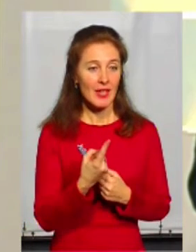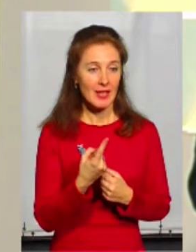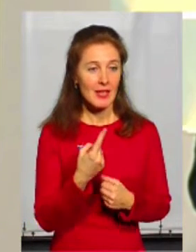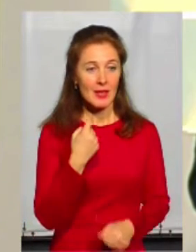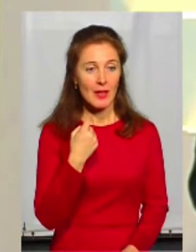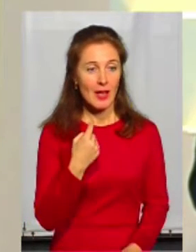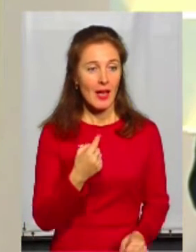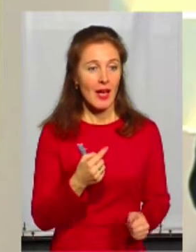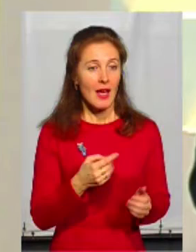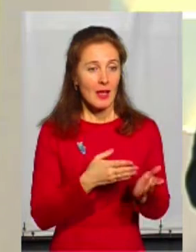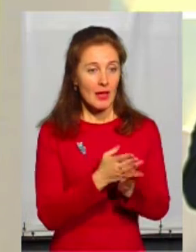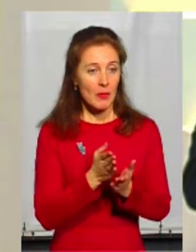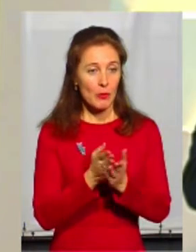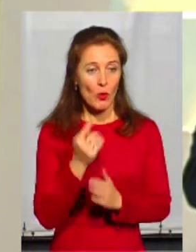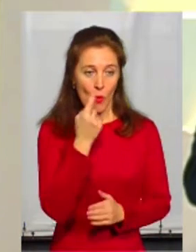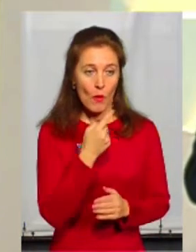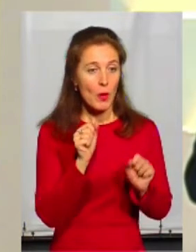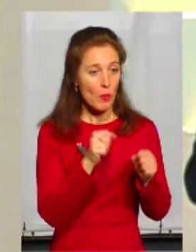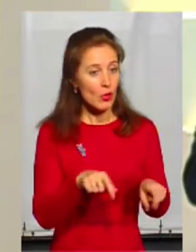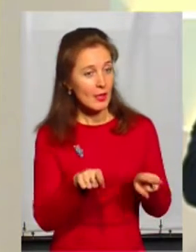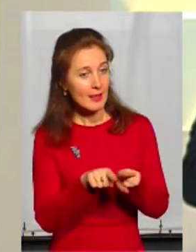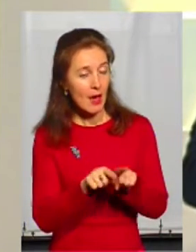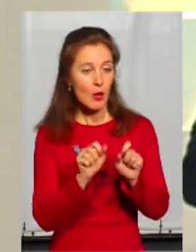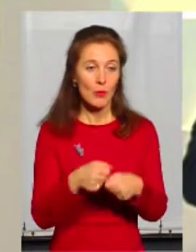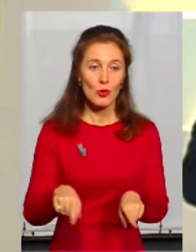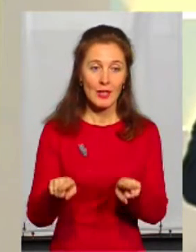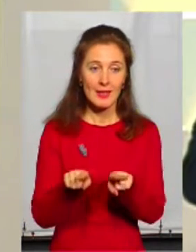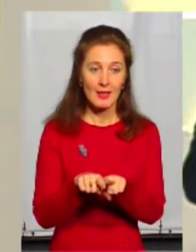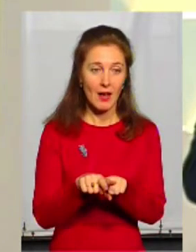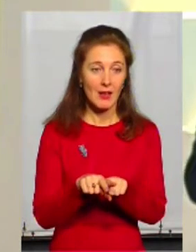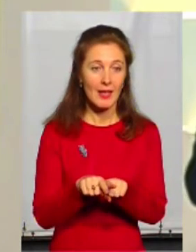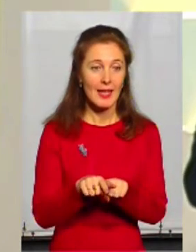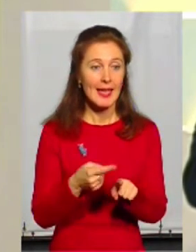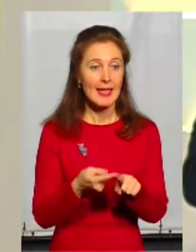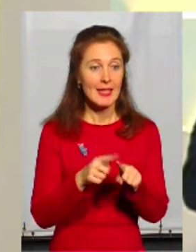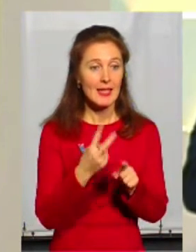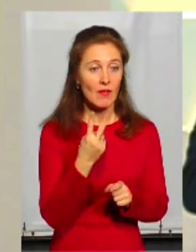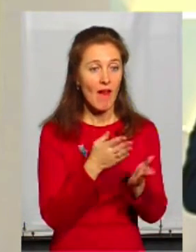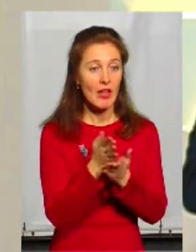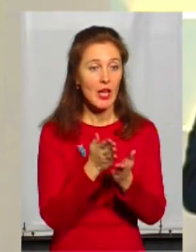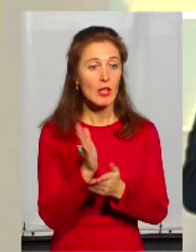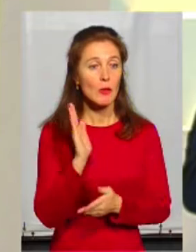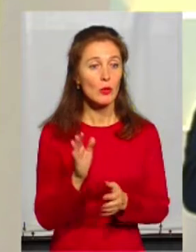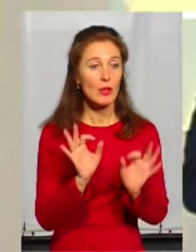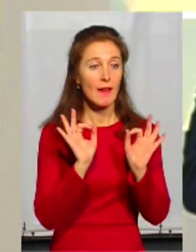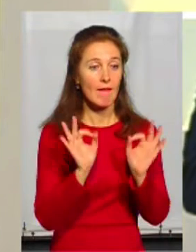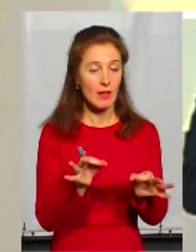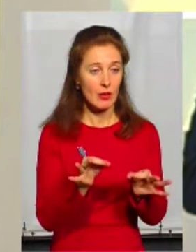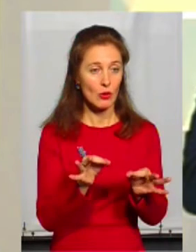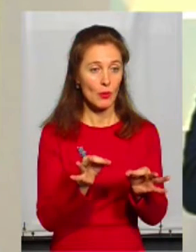варіативність в мові. Можна вживати і так, можна і ефір, і етер, і ці два варіанти будуть вірними. Але наскільки